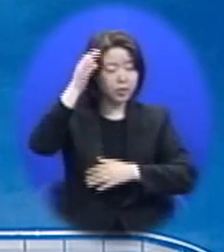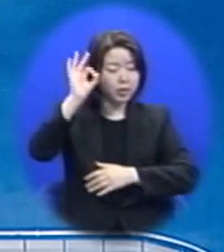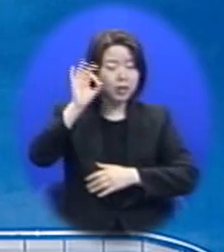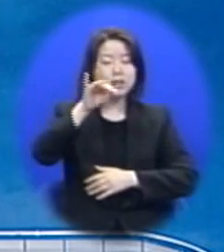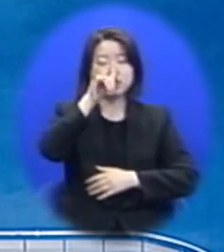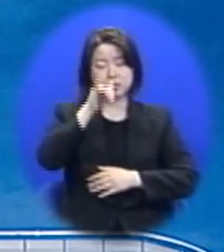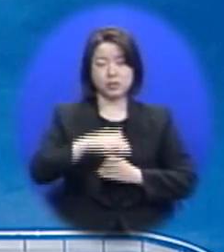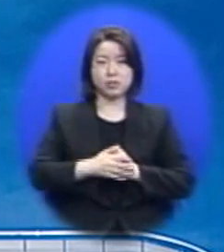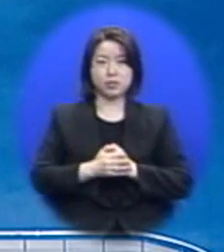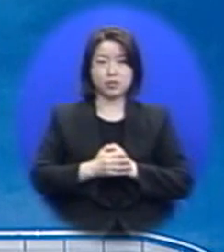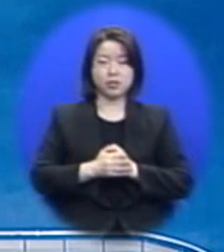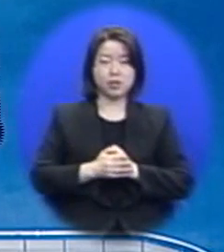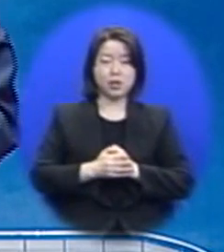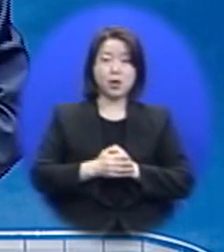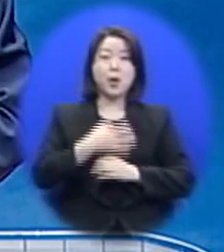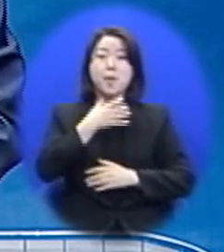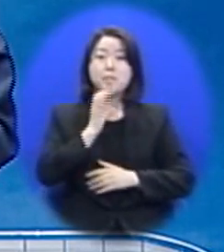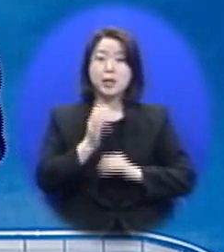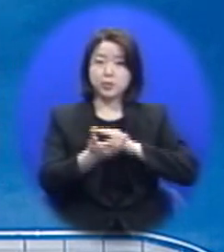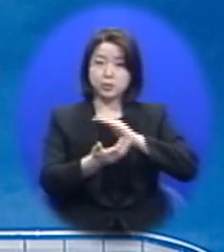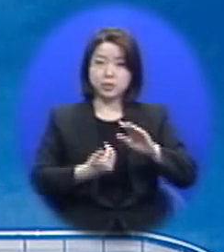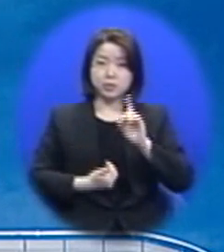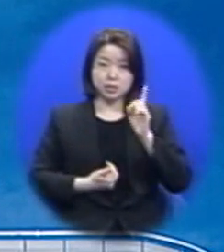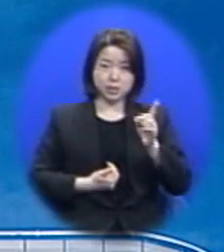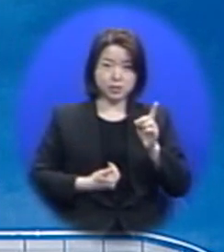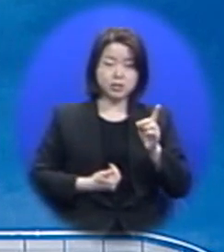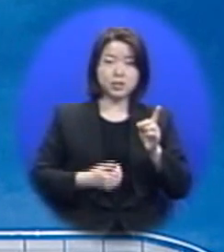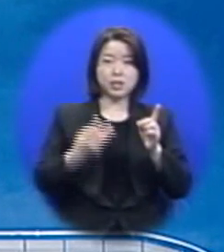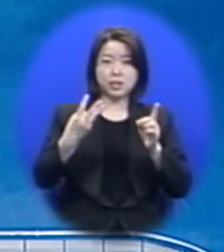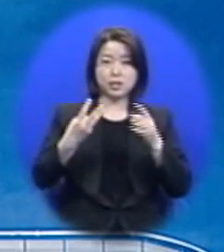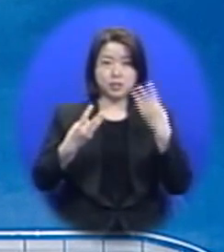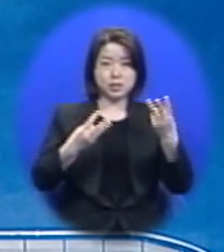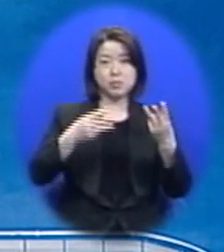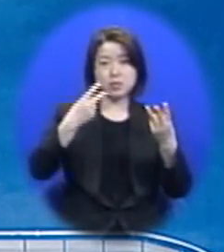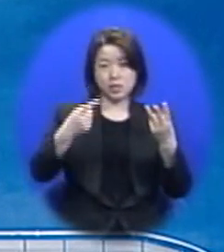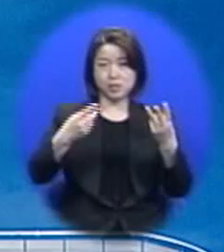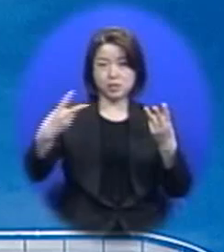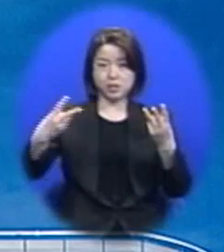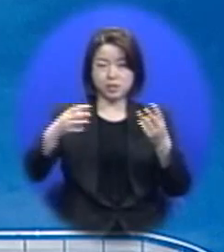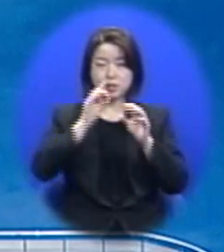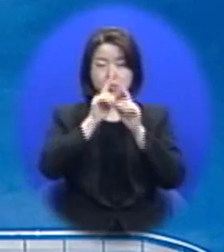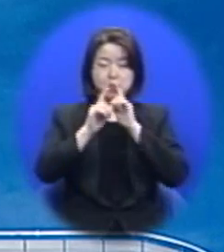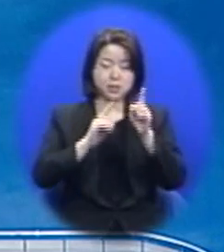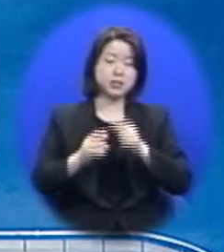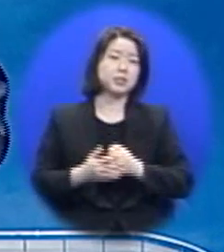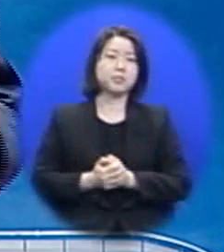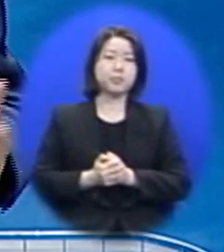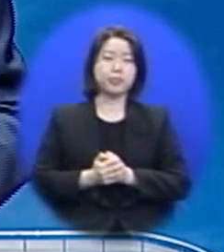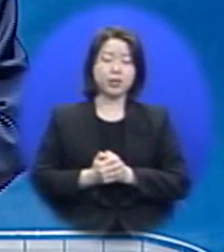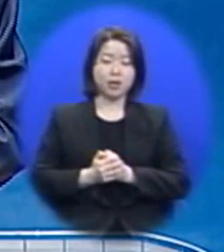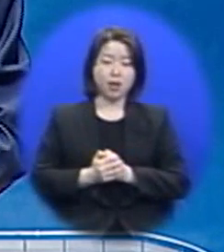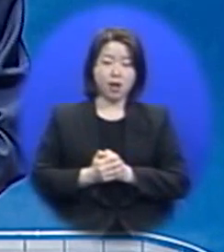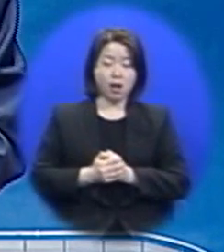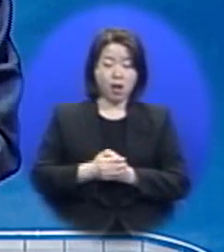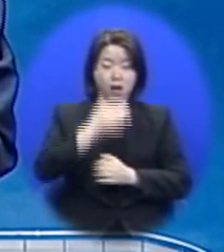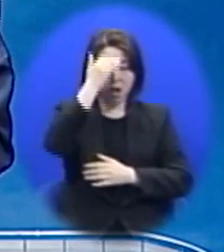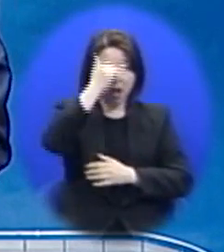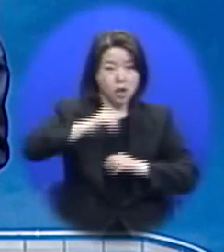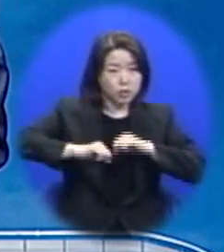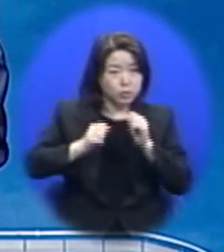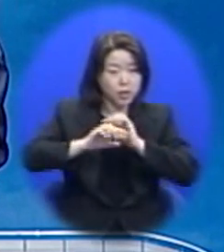주셨습니다. 베드로전서 1장 3장 1절 2절 말씀. 도를 순종치 않는